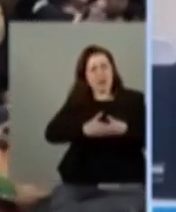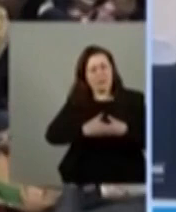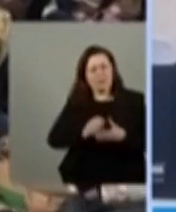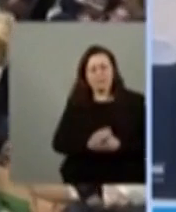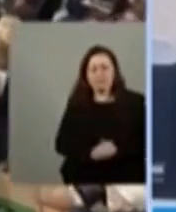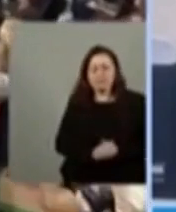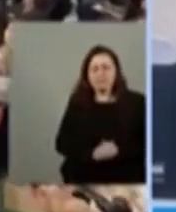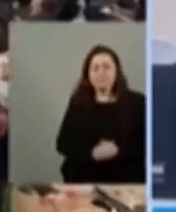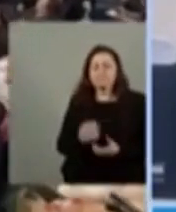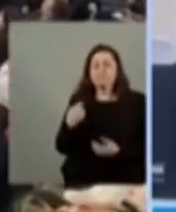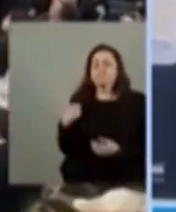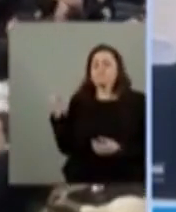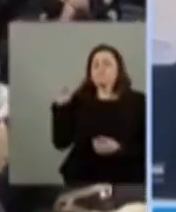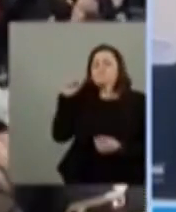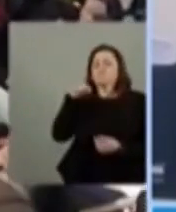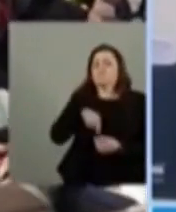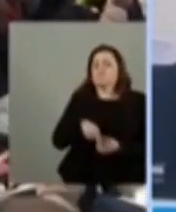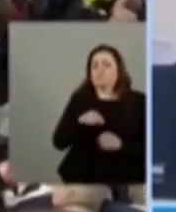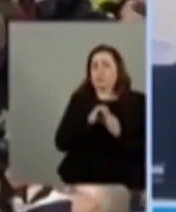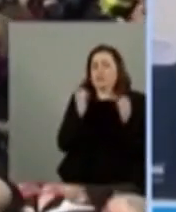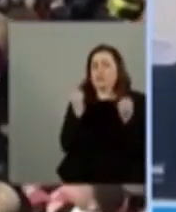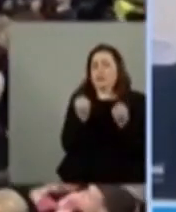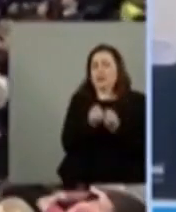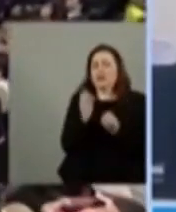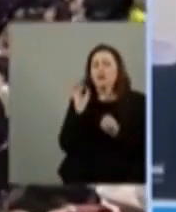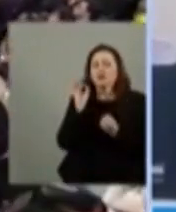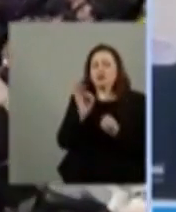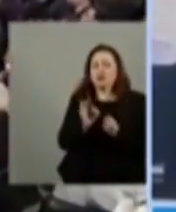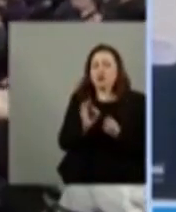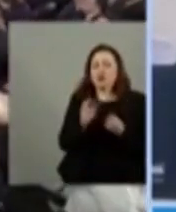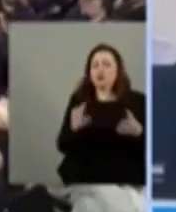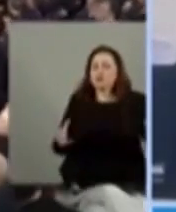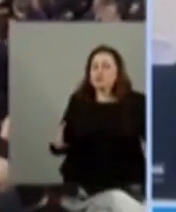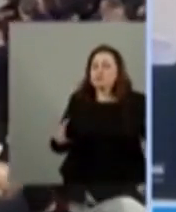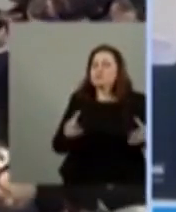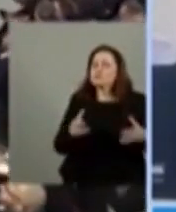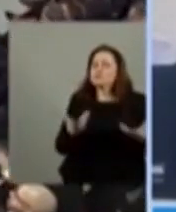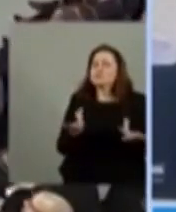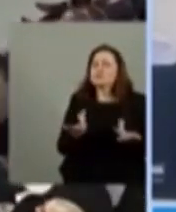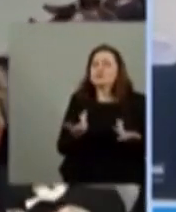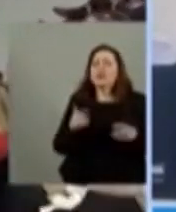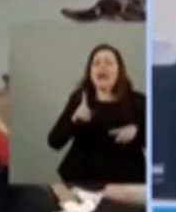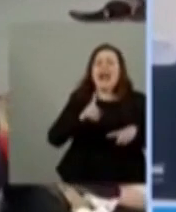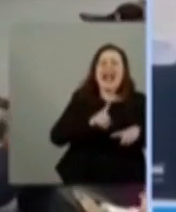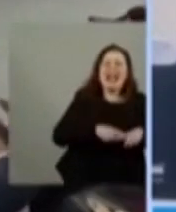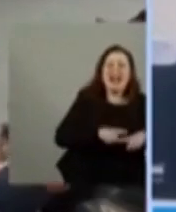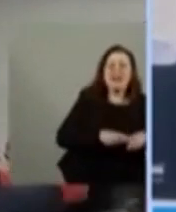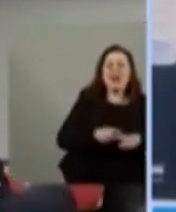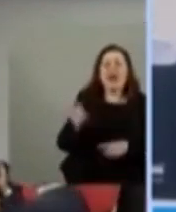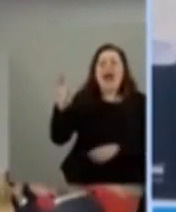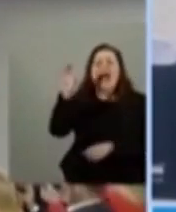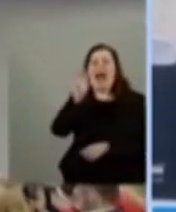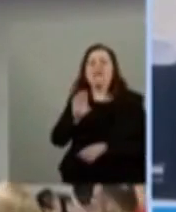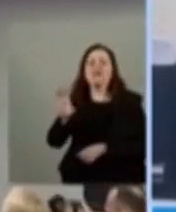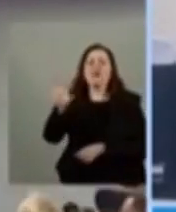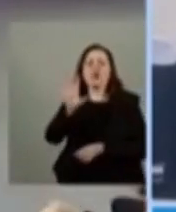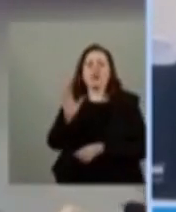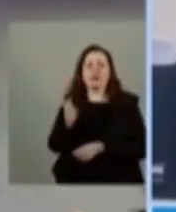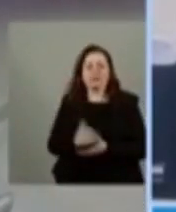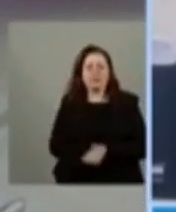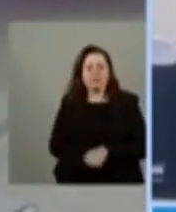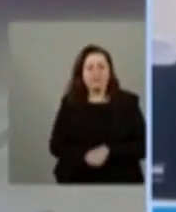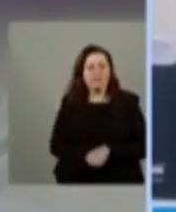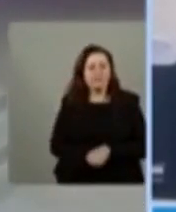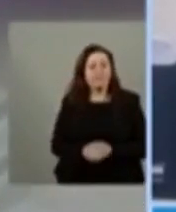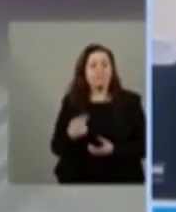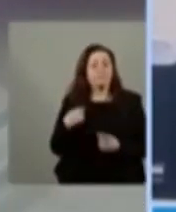ριζοσπαστική αριστερά. Το συγκεκριμένο θέμα είχε τεθεί και όταν πρωτοεμφανίστηκε στο προσκήνιο ο κ. Κασελάκης, εγώ θα θυμίσω, και είχε πολυσυζητηθεί μετά την